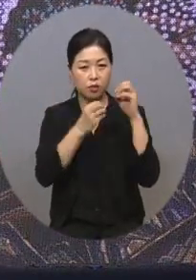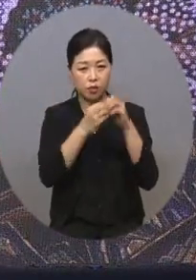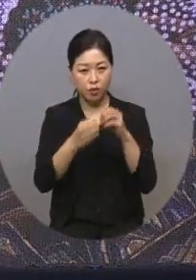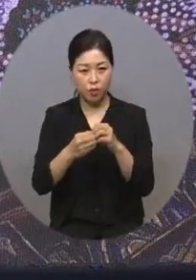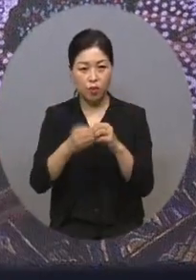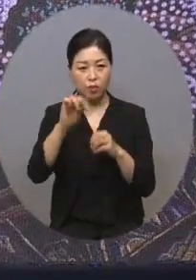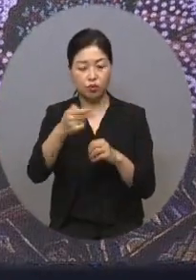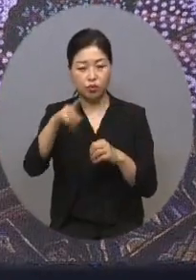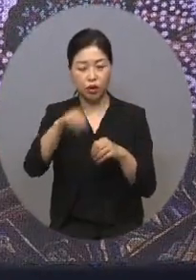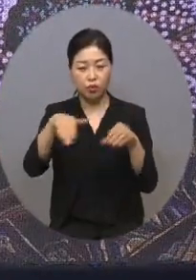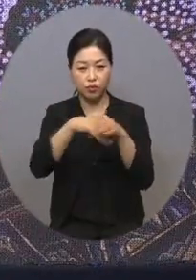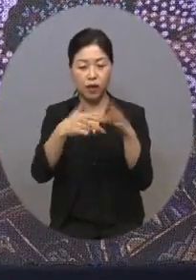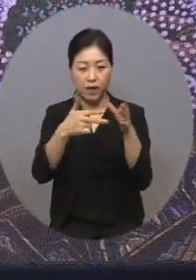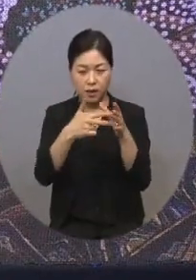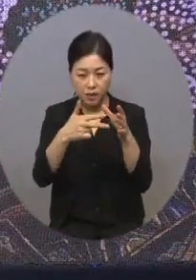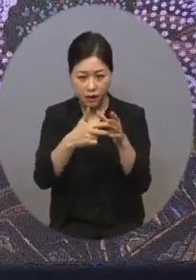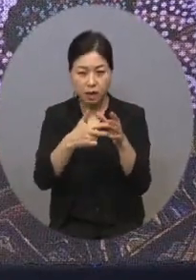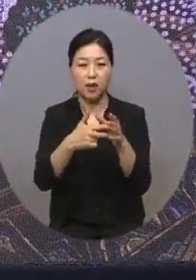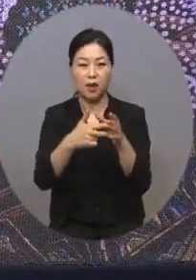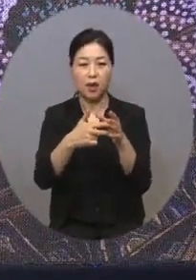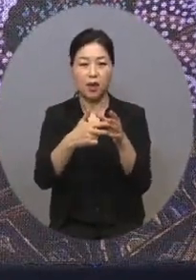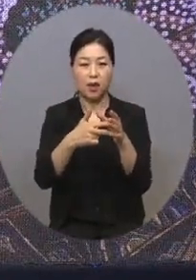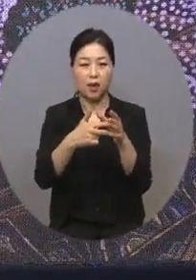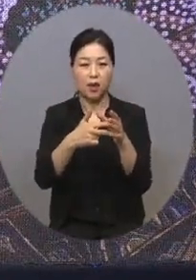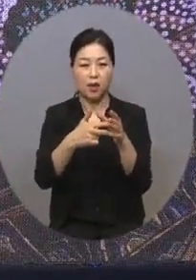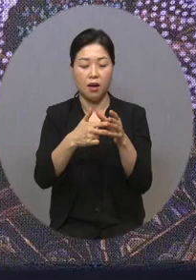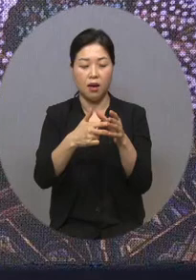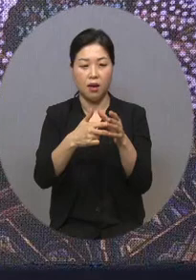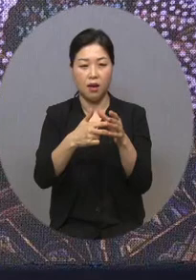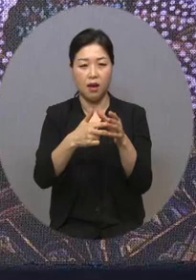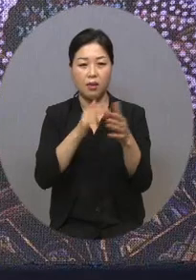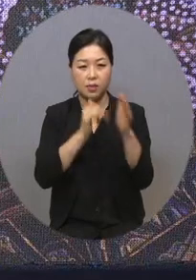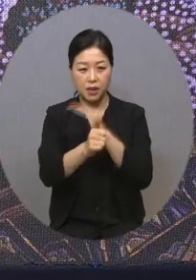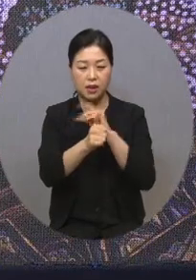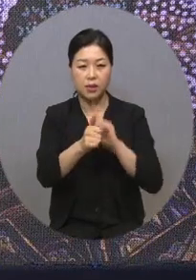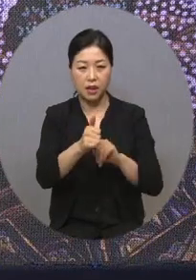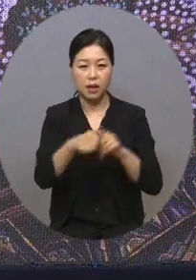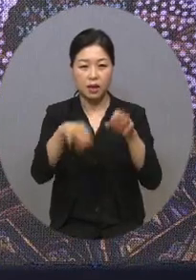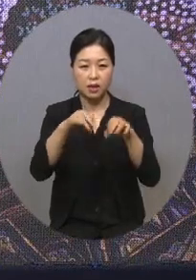한국전통무형문화재진흥재단 이사장 김기상. 강재희 학생은